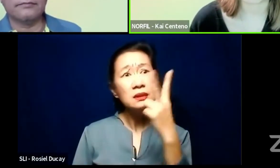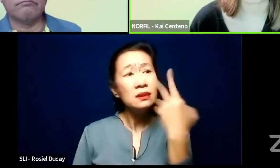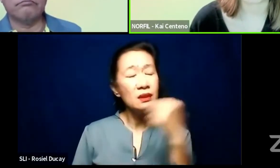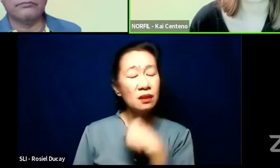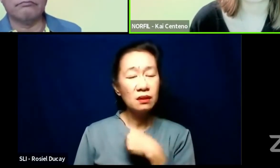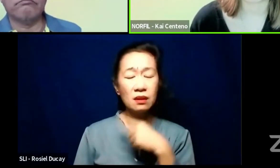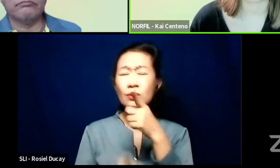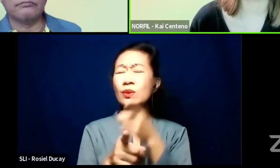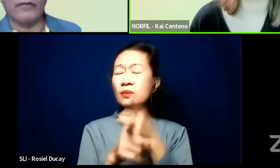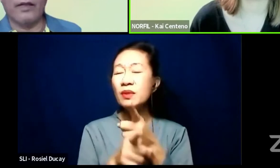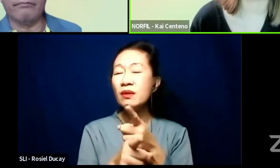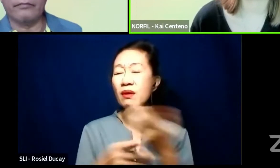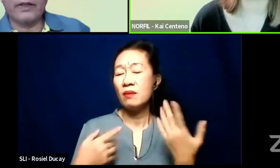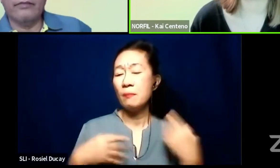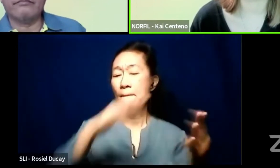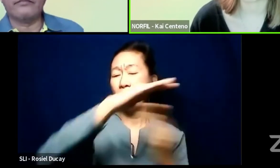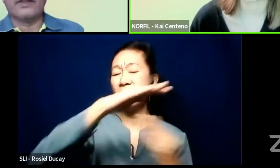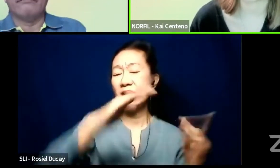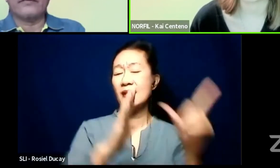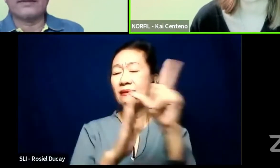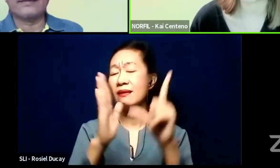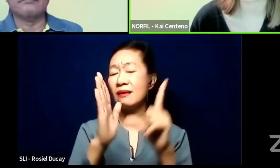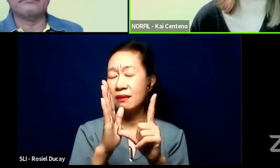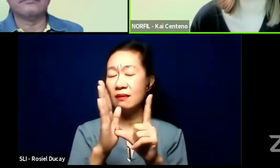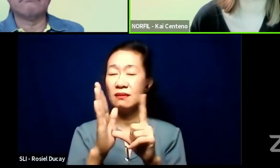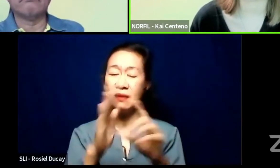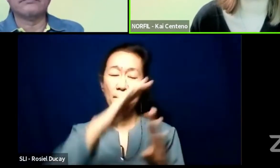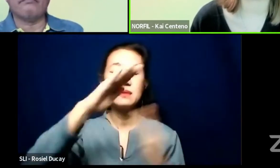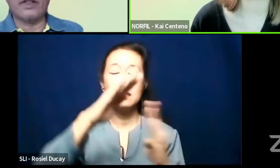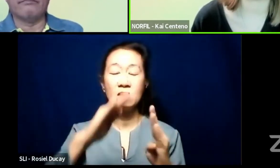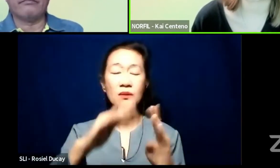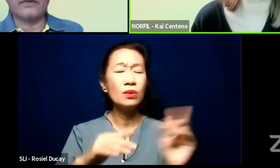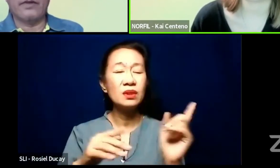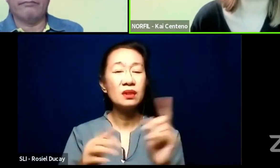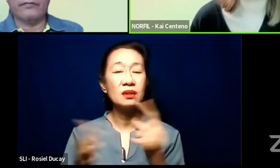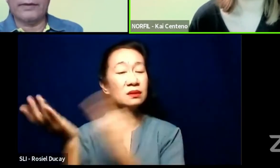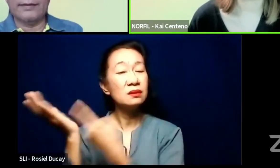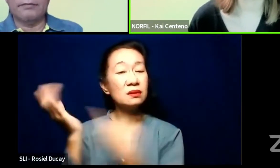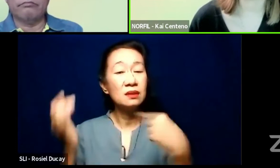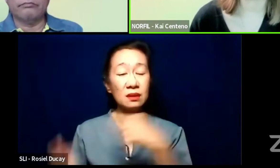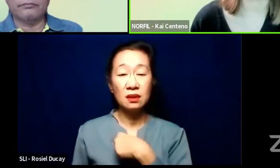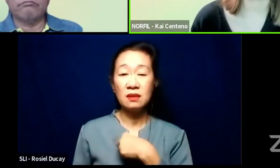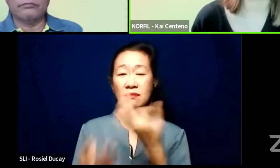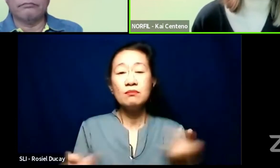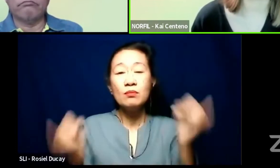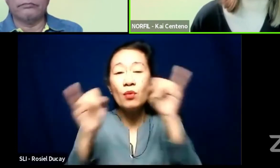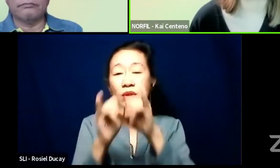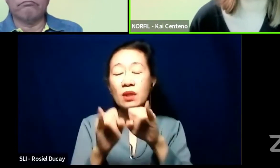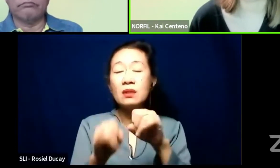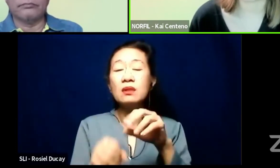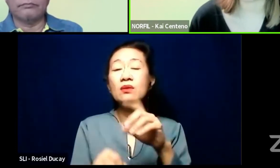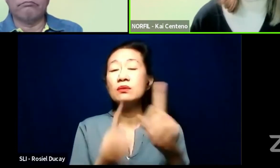may basis, legal basis po itong usapin natin. Kaya mahalaga po na pag-usapan. Kaya naman hindi ko na